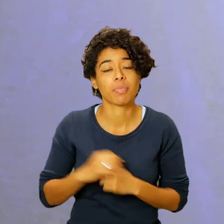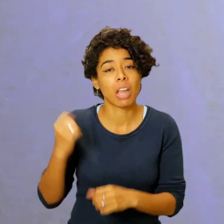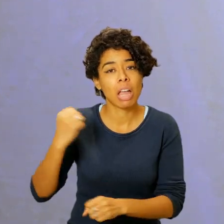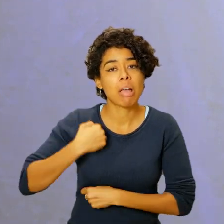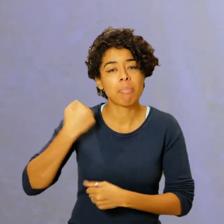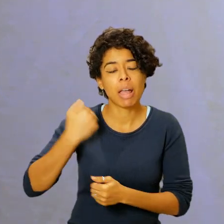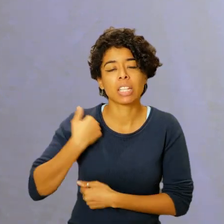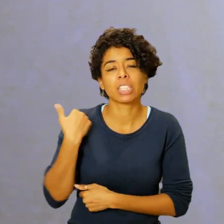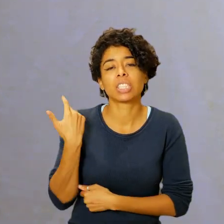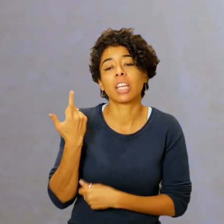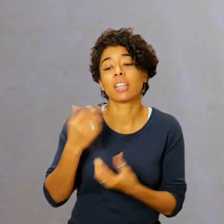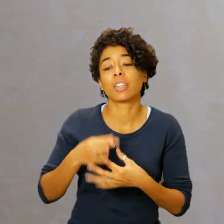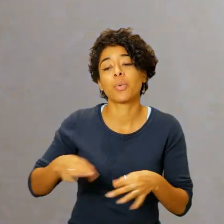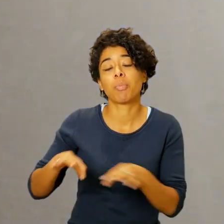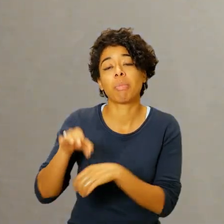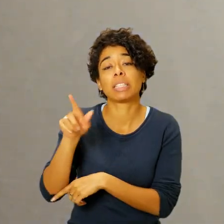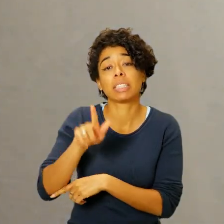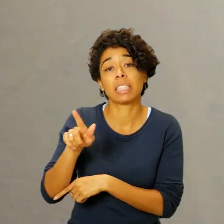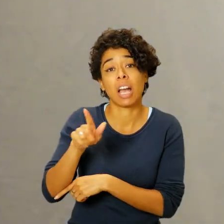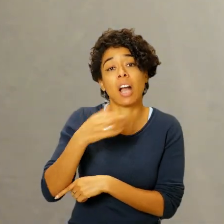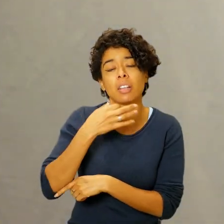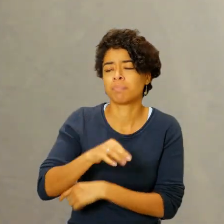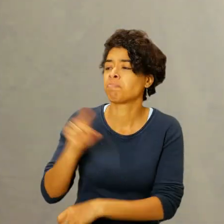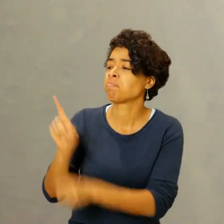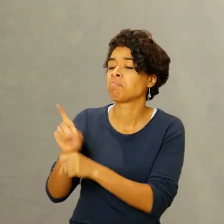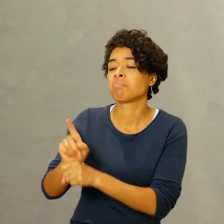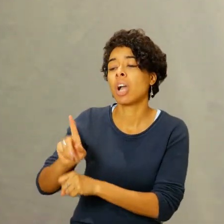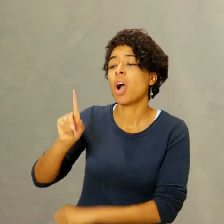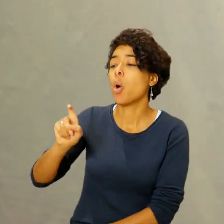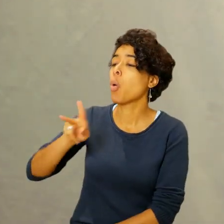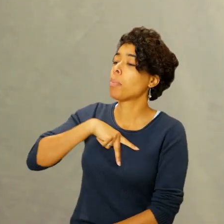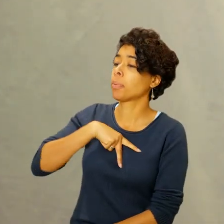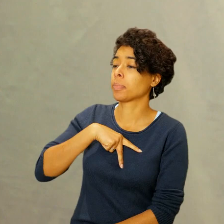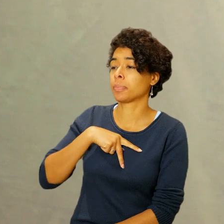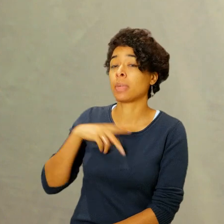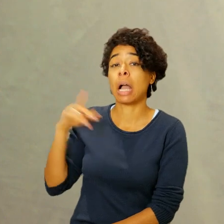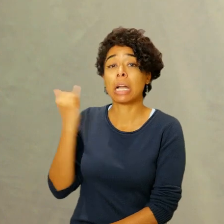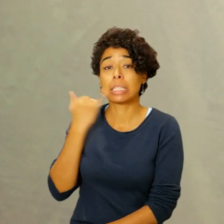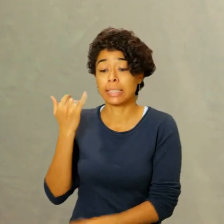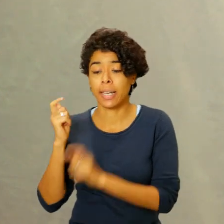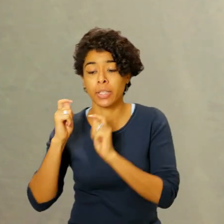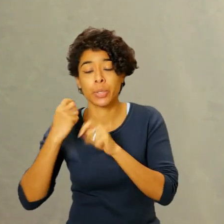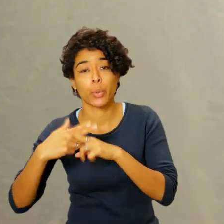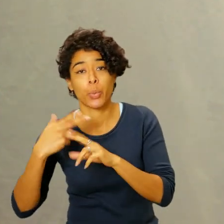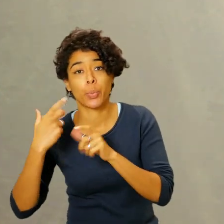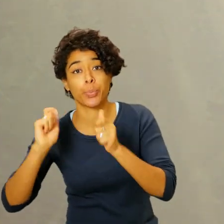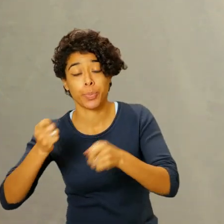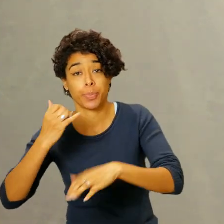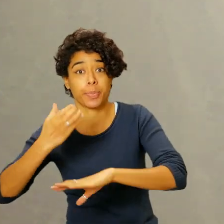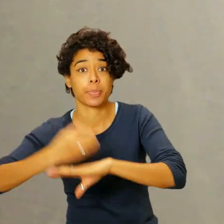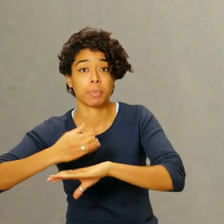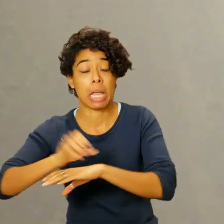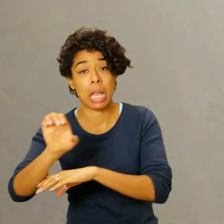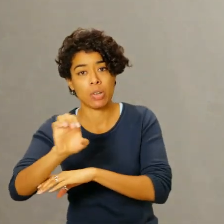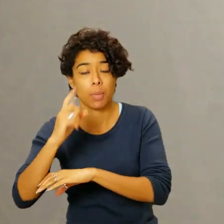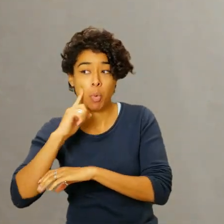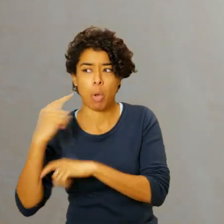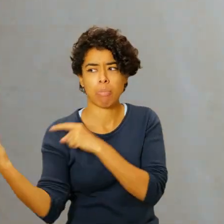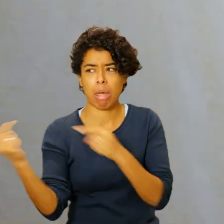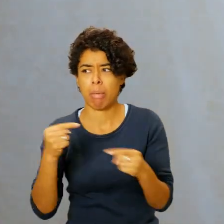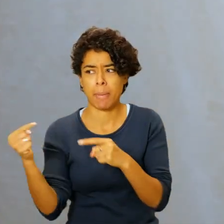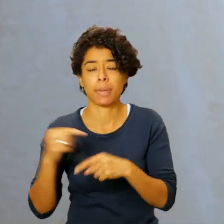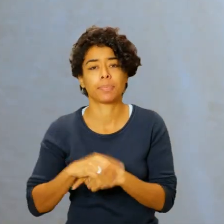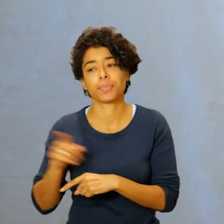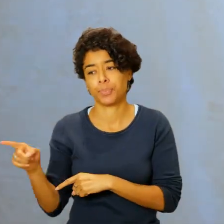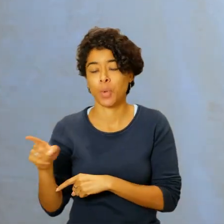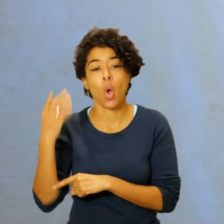les bergers d'Isaac en disant « L'eau est à nous ». Et il donna au puits le nom d'Essek parce qu'ils s'étaient disputés avec lui. Ses serviteurs creusèrent